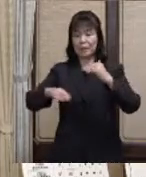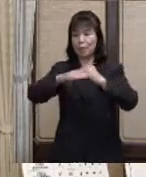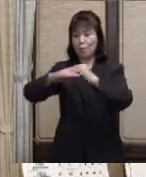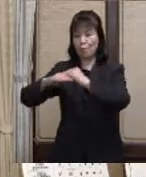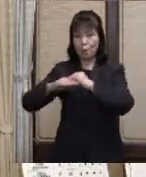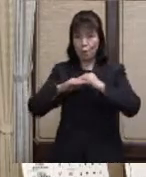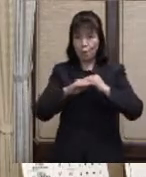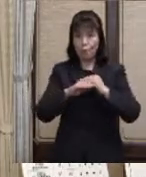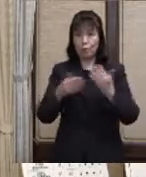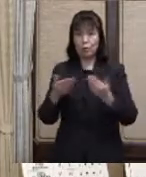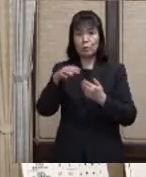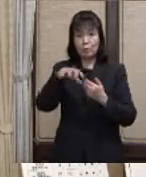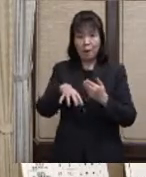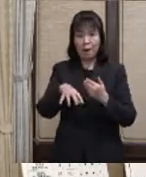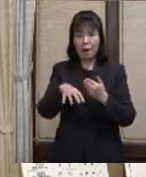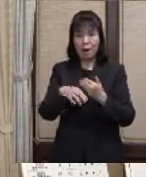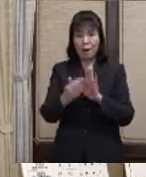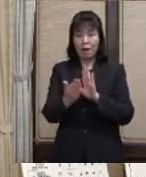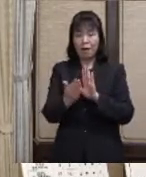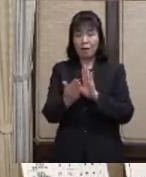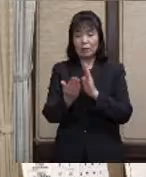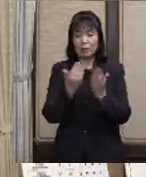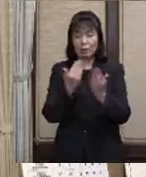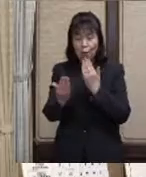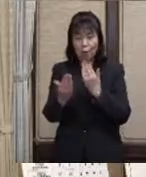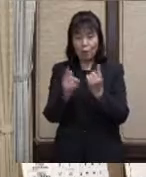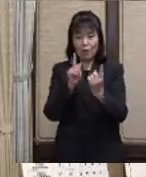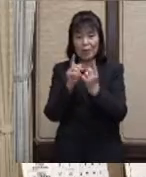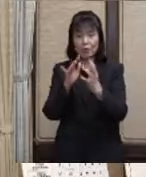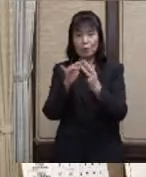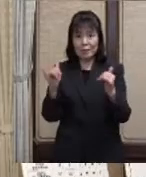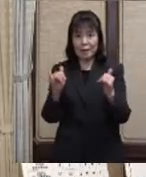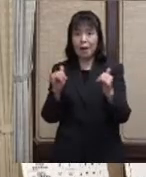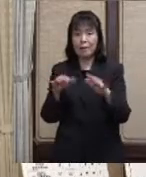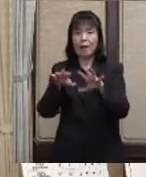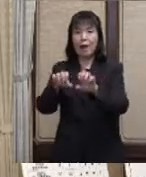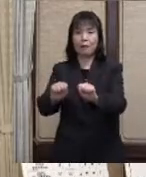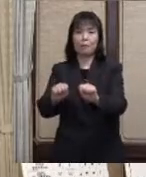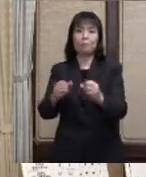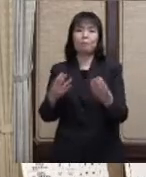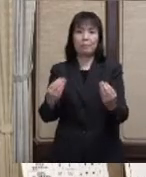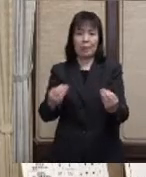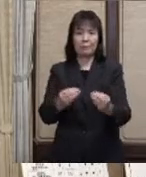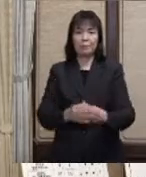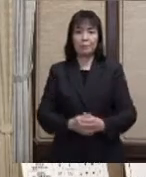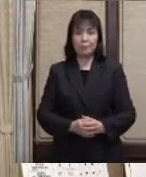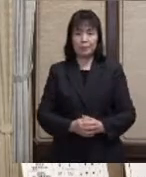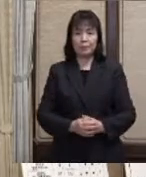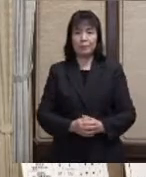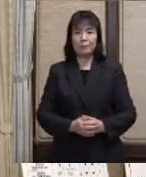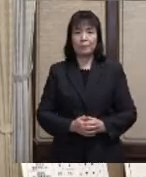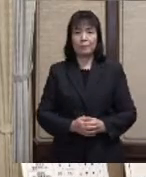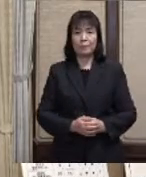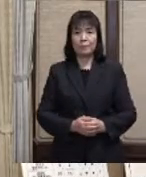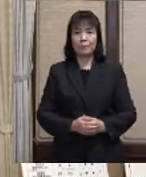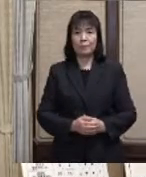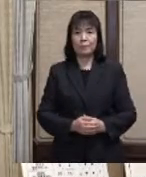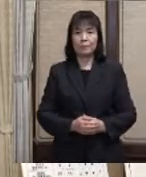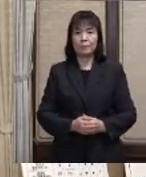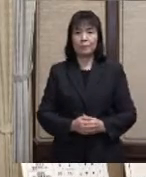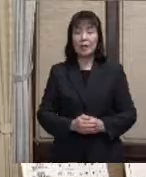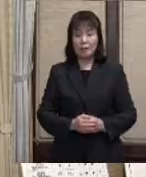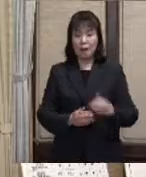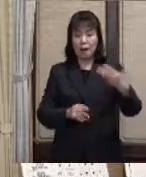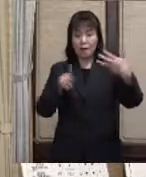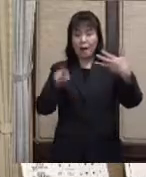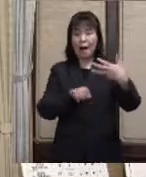僚の方が濃厚接触者として把握したということでございました。